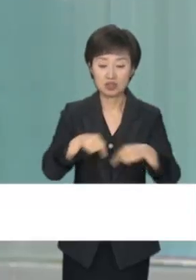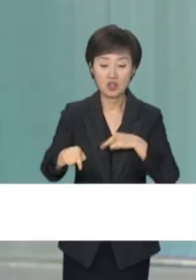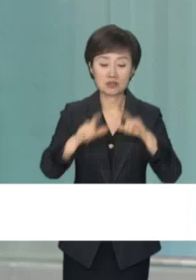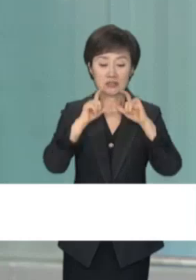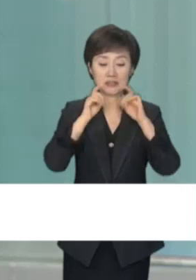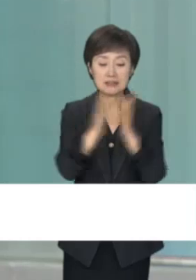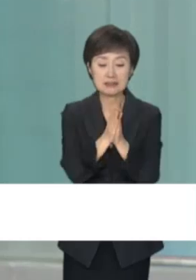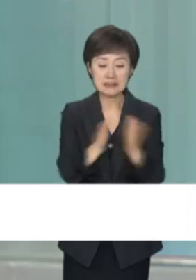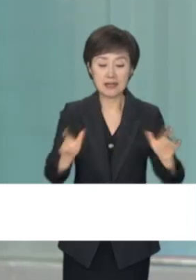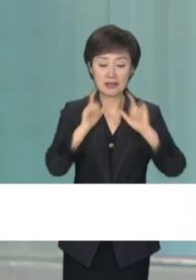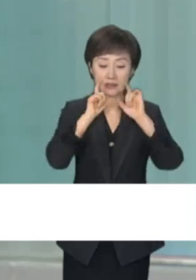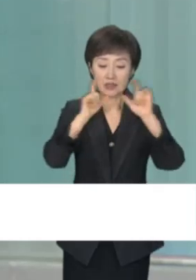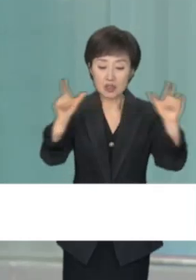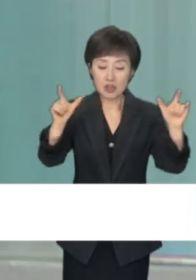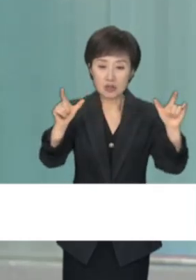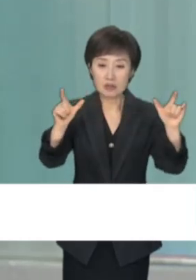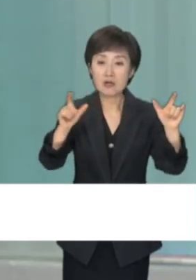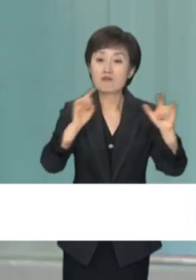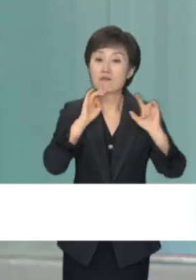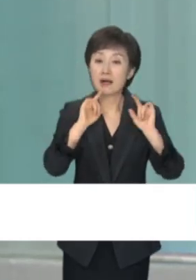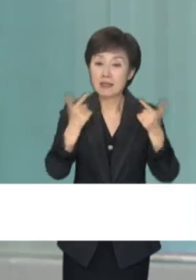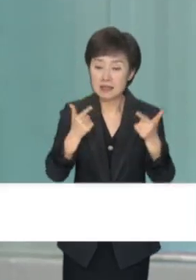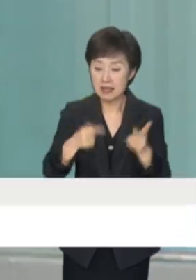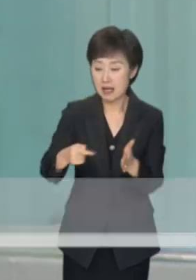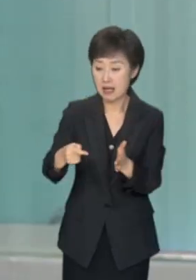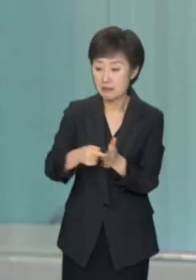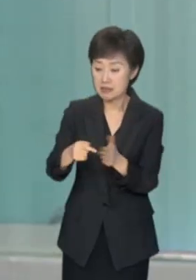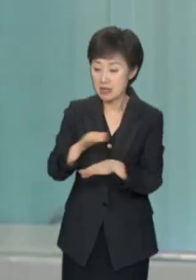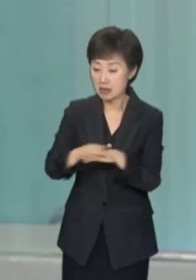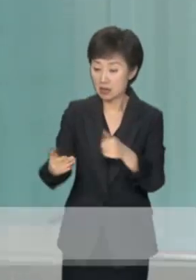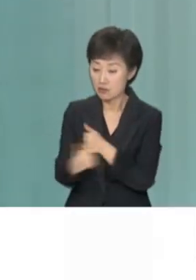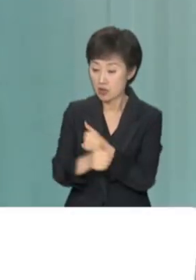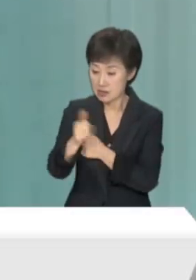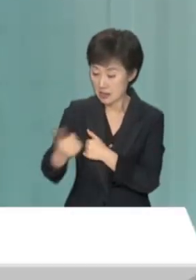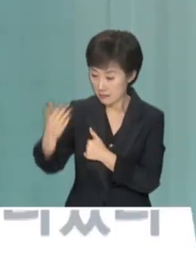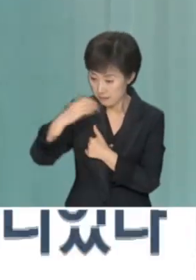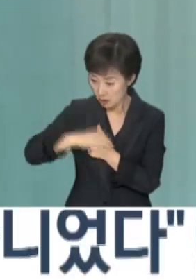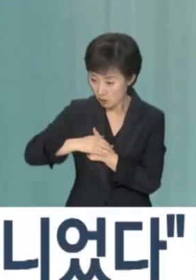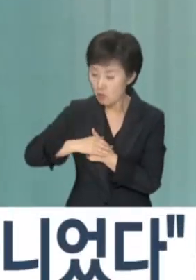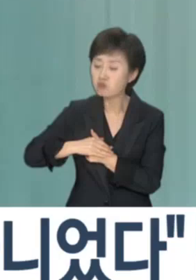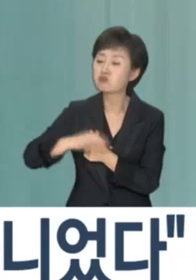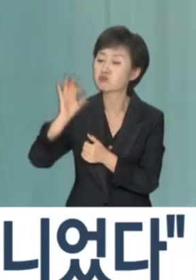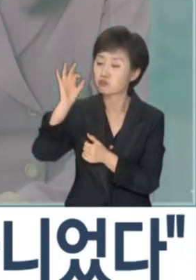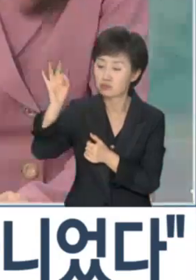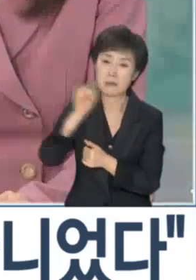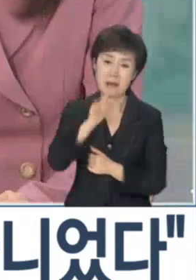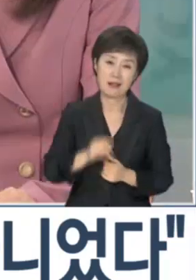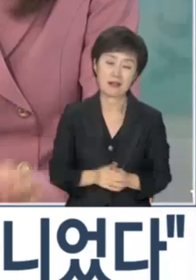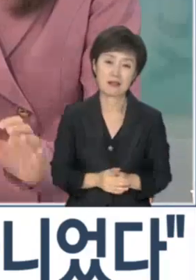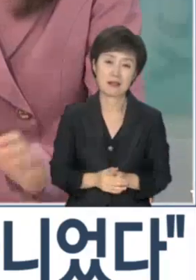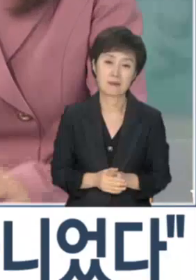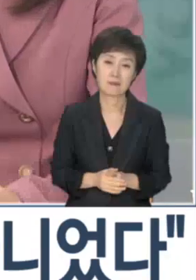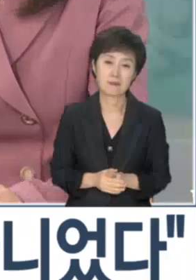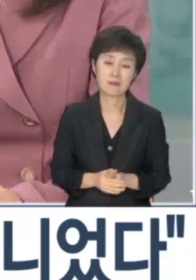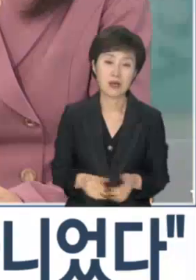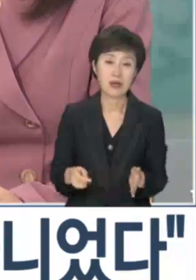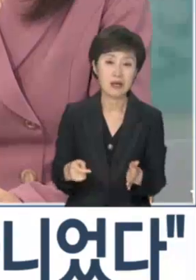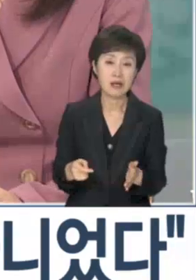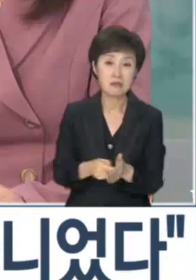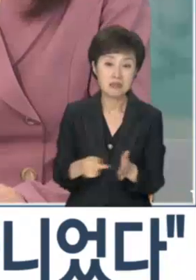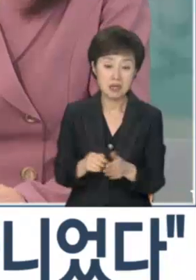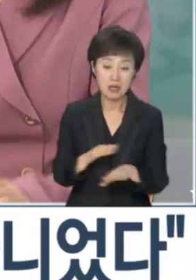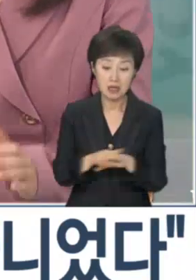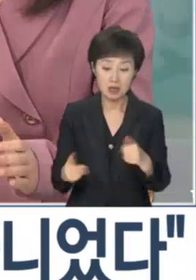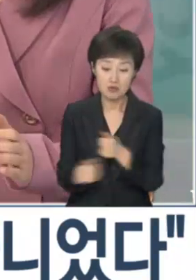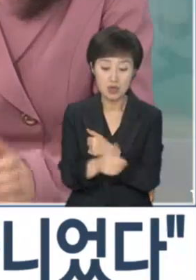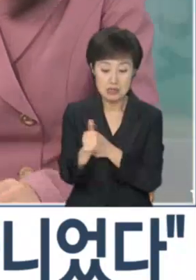넘어서서 사실상 비대위원장직도 마다하지 않겠다 이런 의사를 표명한 것으로 봐야겠습니다. 결국에는 비대위원장이라고